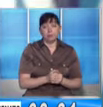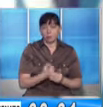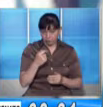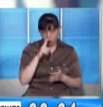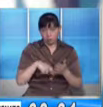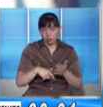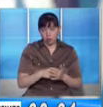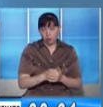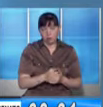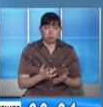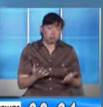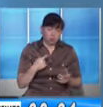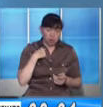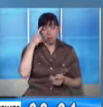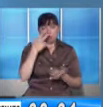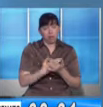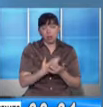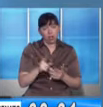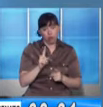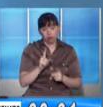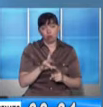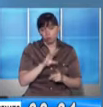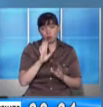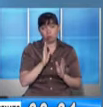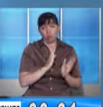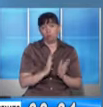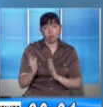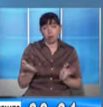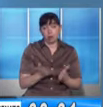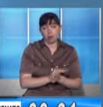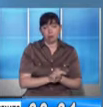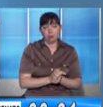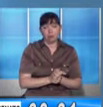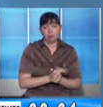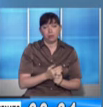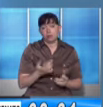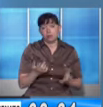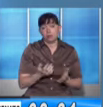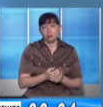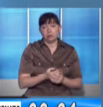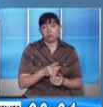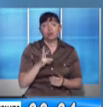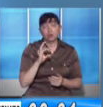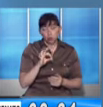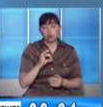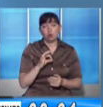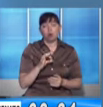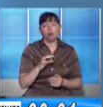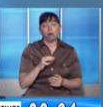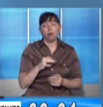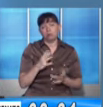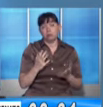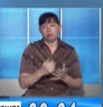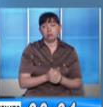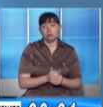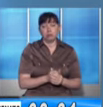Sunteți sigur că acolo vor fi bărbații puternici? Presupun. Da. Nu știu dacă va exista un apel din partea noastră, dar intențiile sunt multe și diferite. În